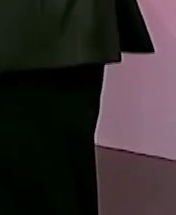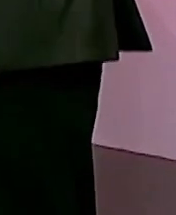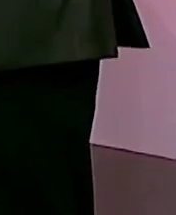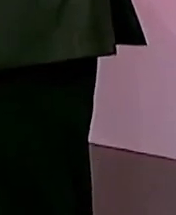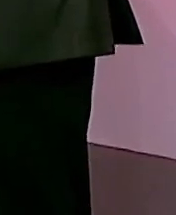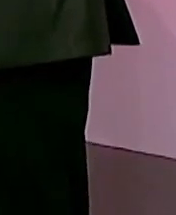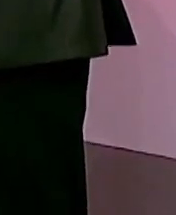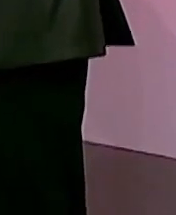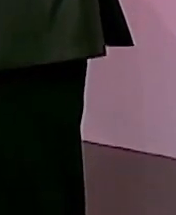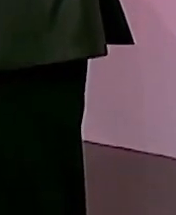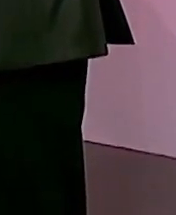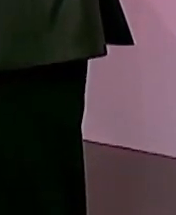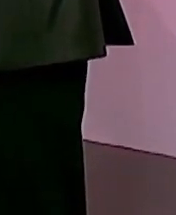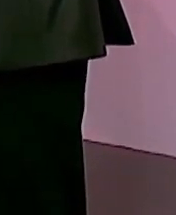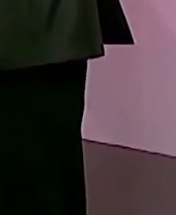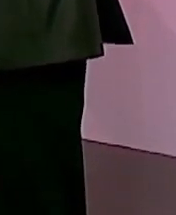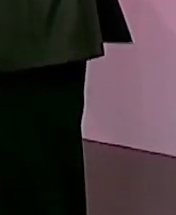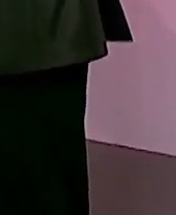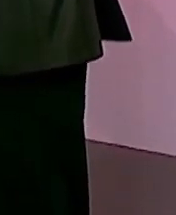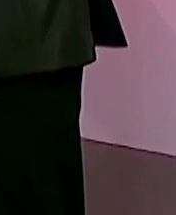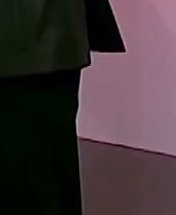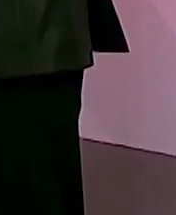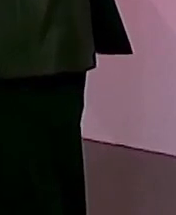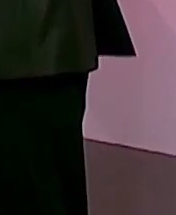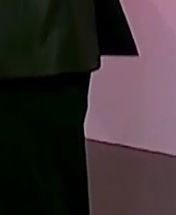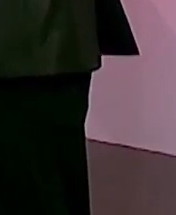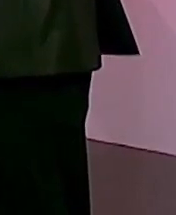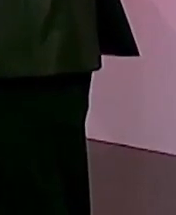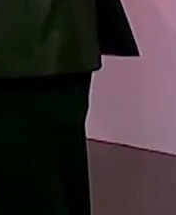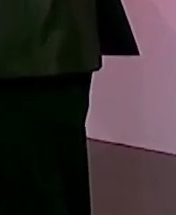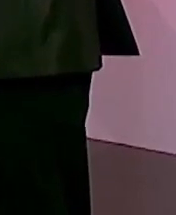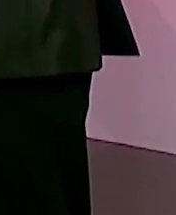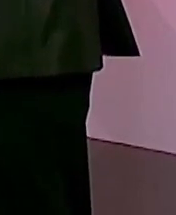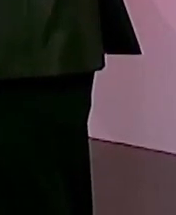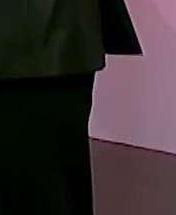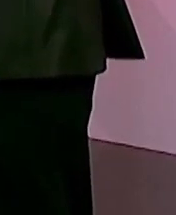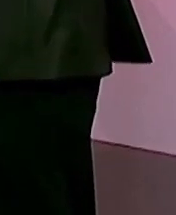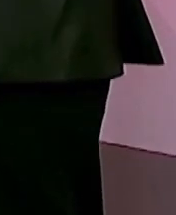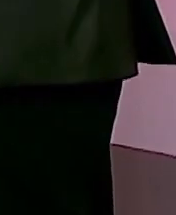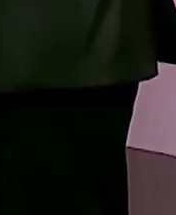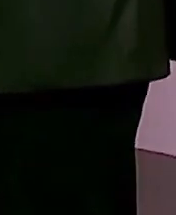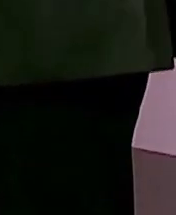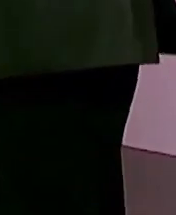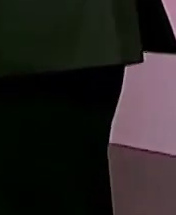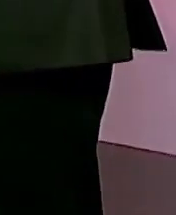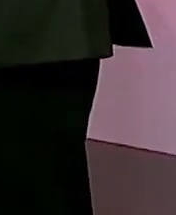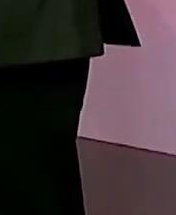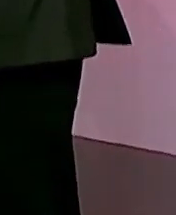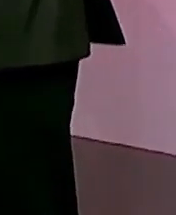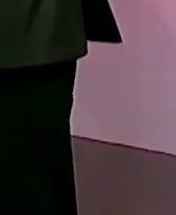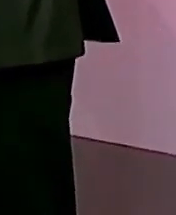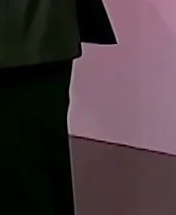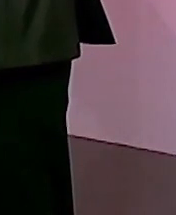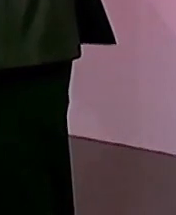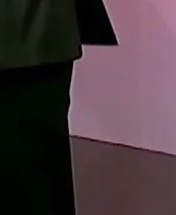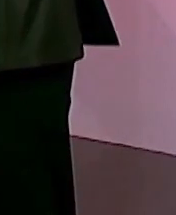kalau Chris nampak di depan Chris tu ada satu benda yang besar. Memang sangat besar kat sini. Saya. Okey, so ini adalah